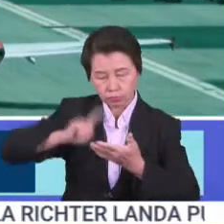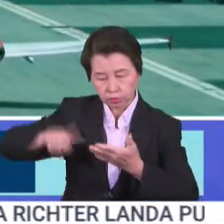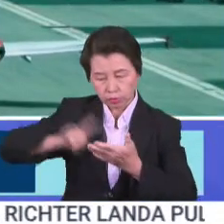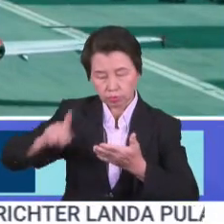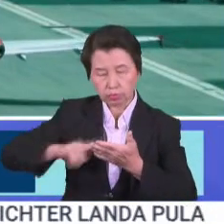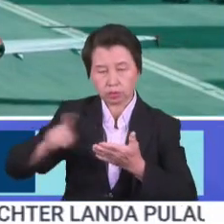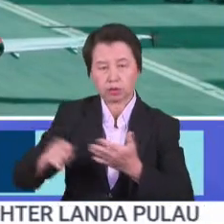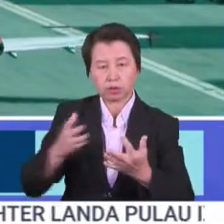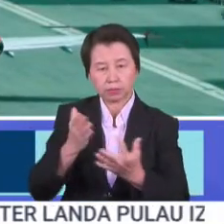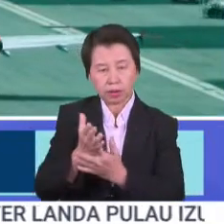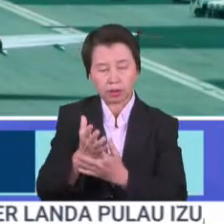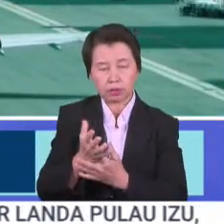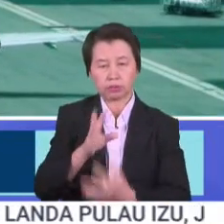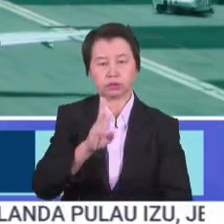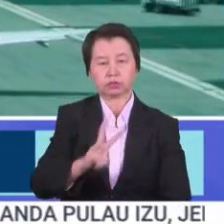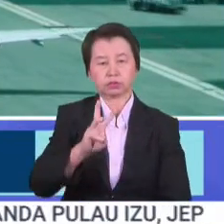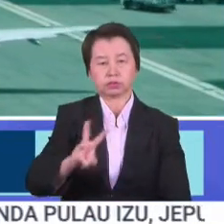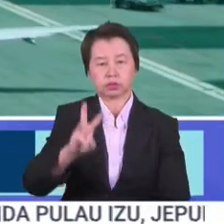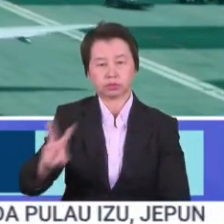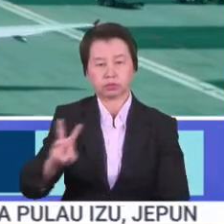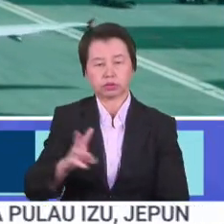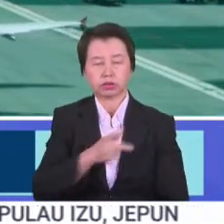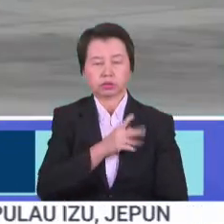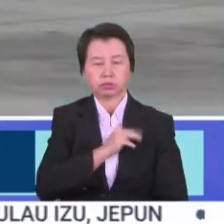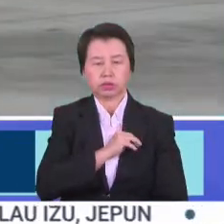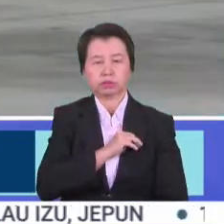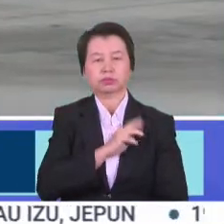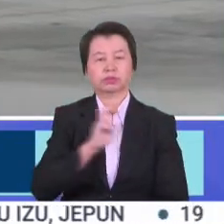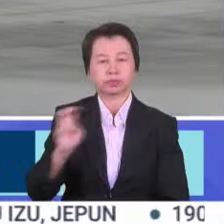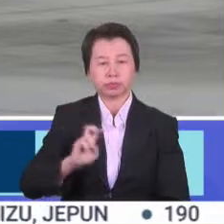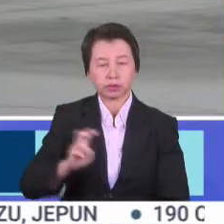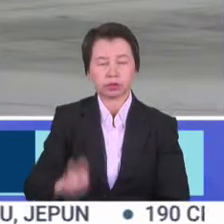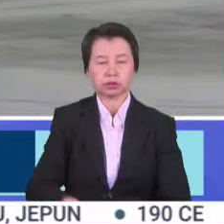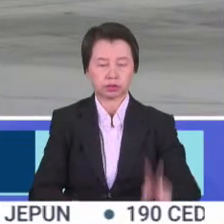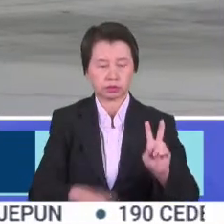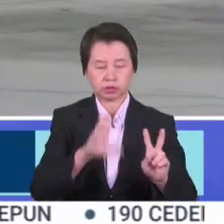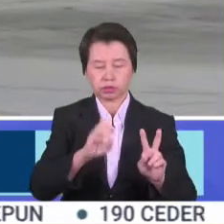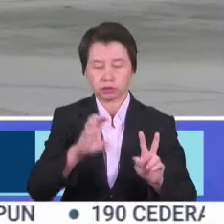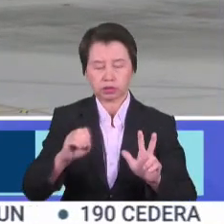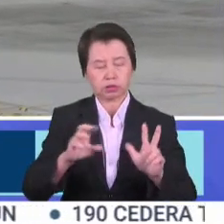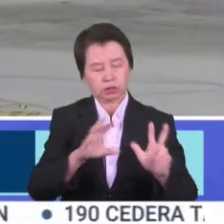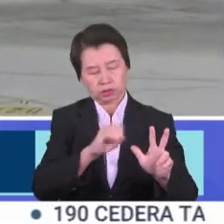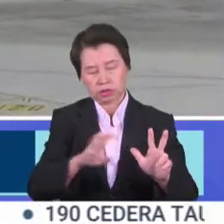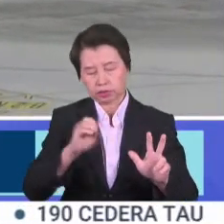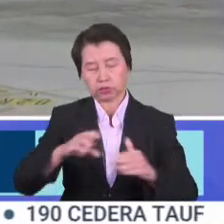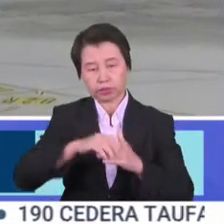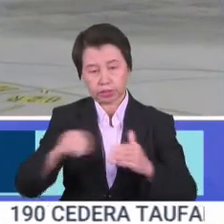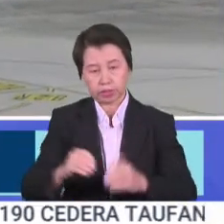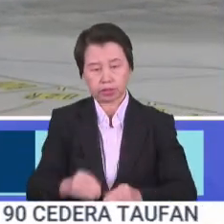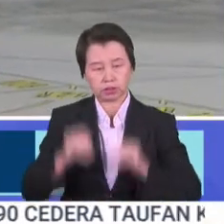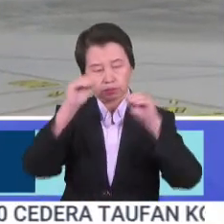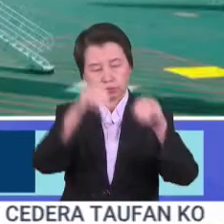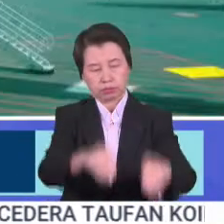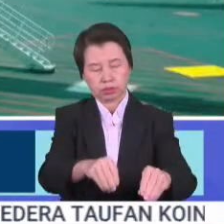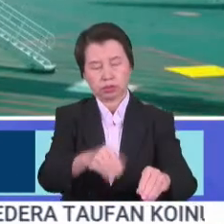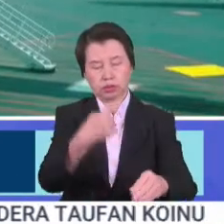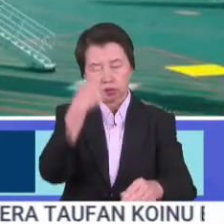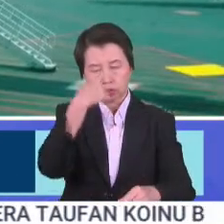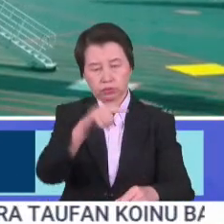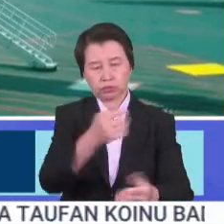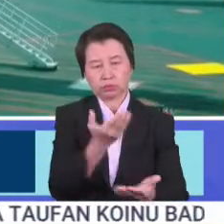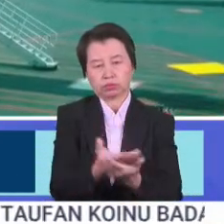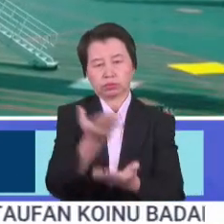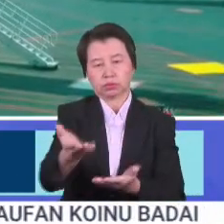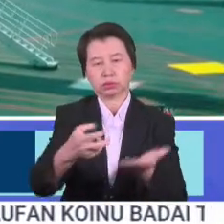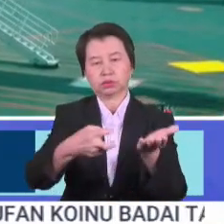semakan kelayakan melalui laman sesawang Kementerian Pengangkutan. Sebanyak RM300 akan diterima secara kredit Shell yang untuk